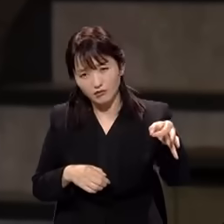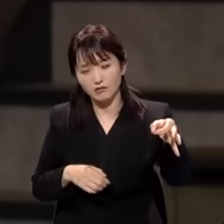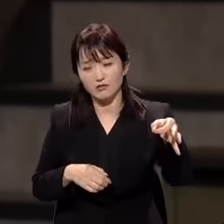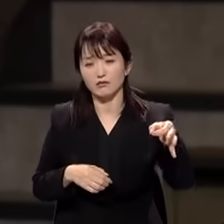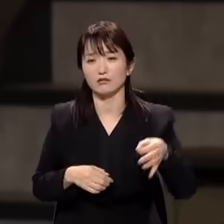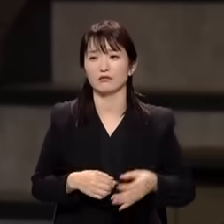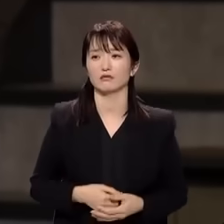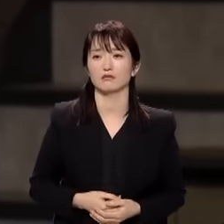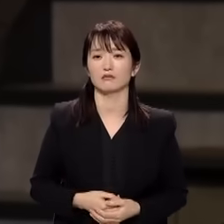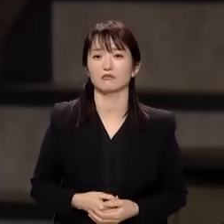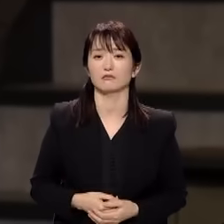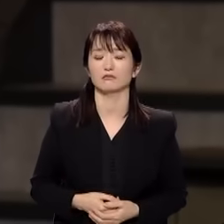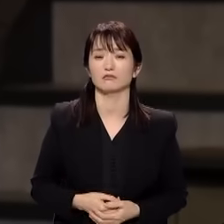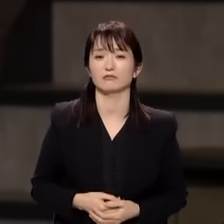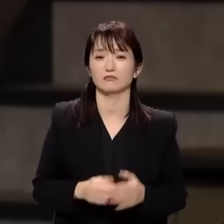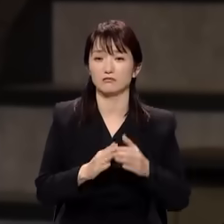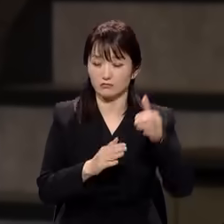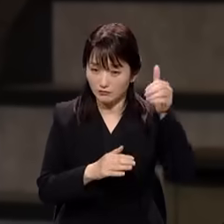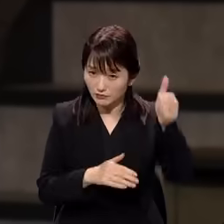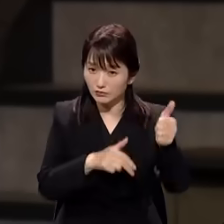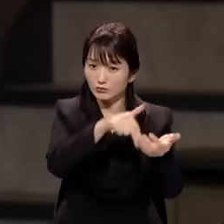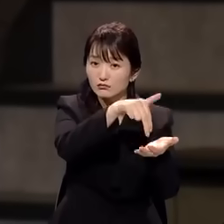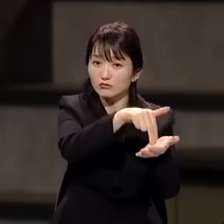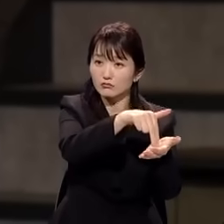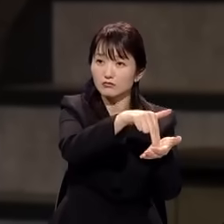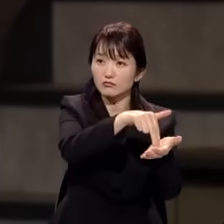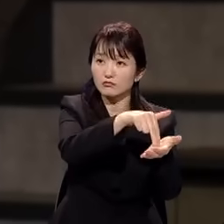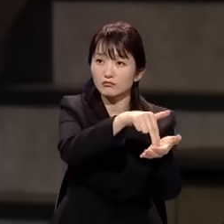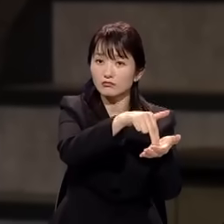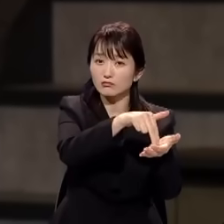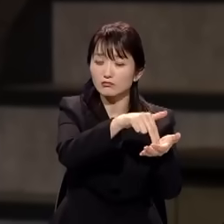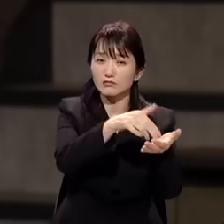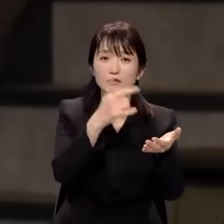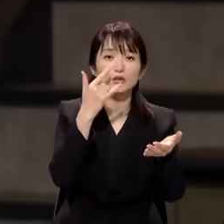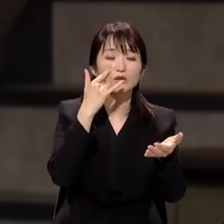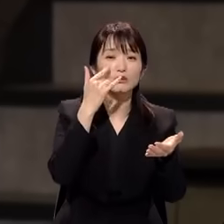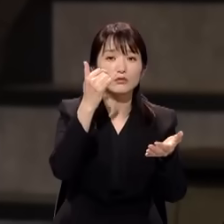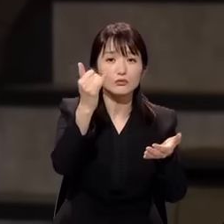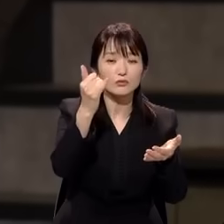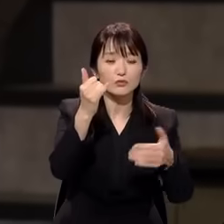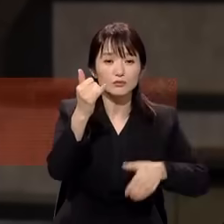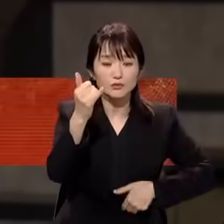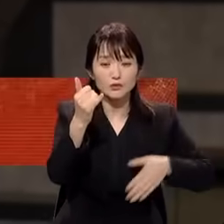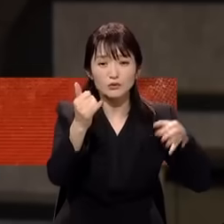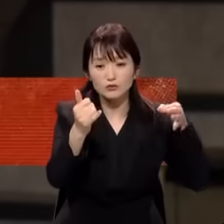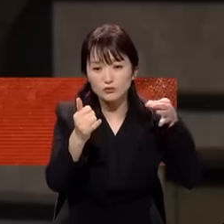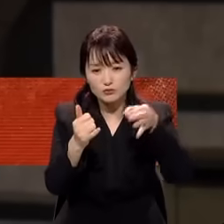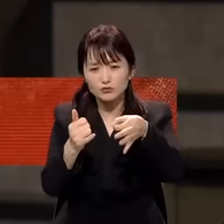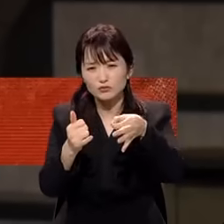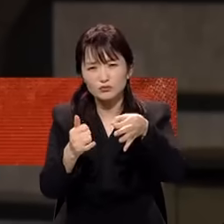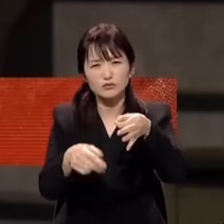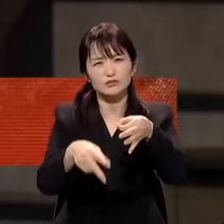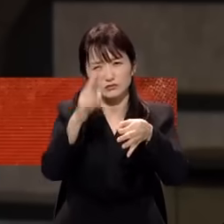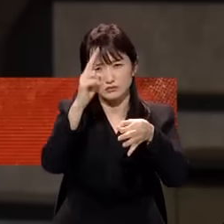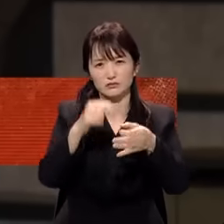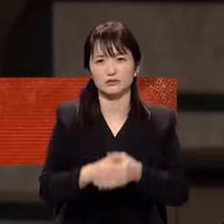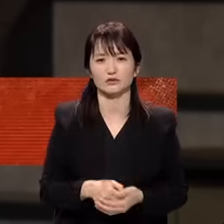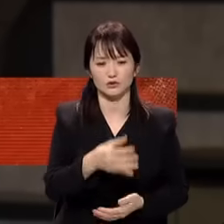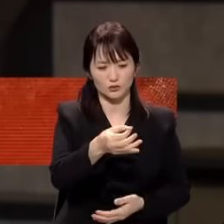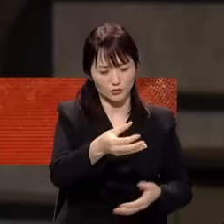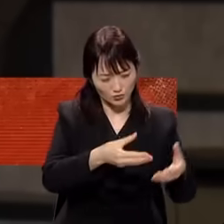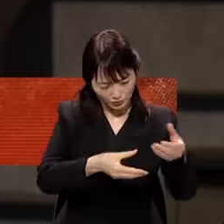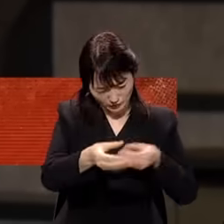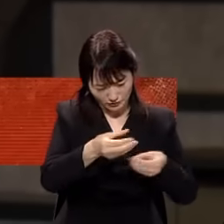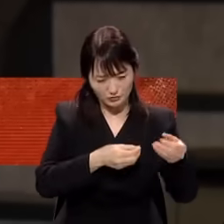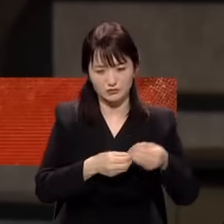그러다 보니까 이제 그 집주인의 입장에서는 자기가 이제 부모님에게 드리는 그 용돈도 이렇게 끊게 됐고, 아이고야. 대출까지 받아야